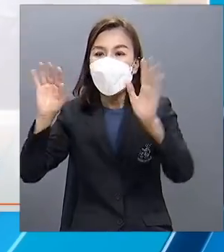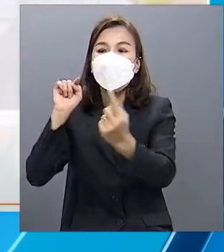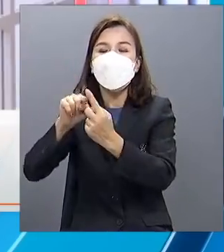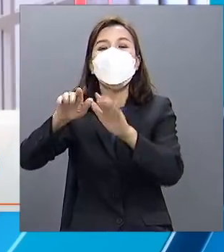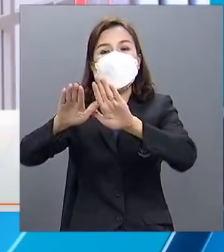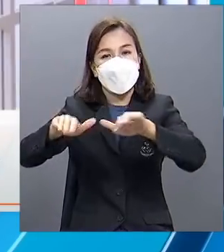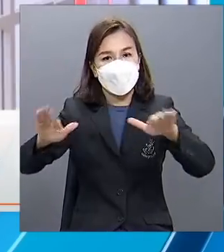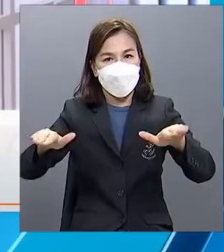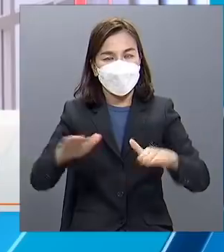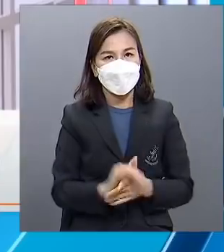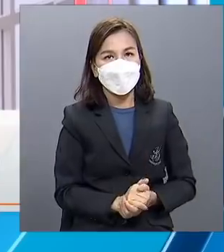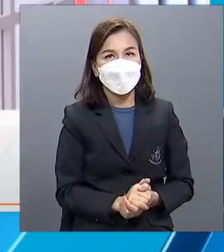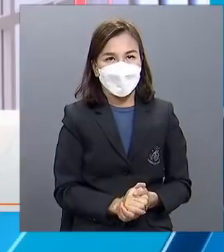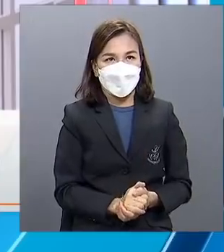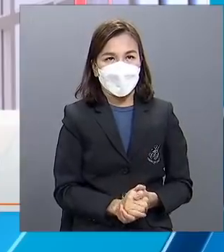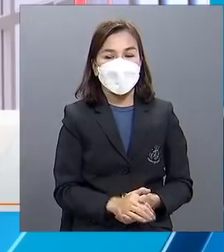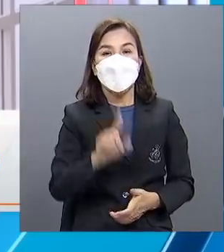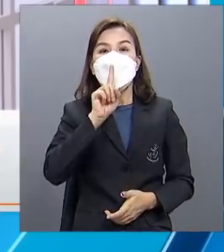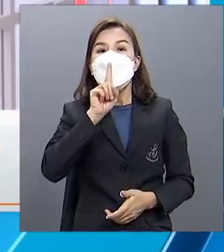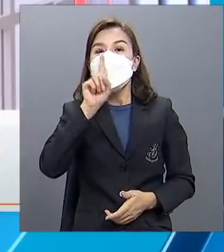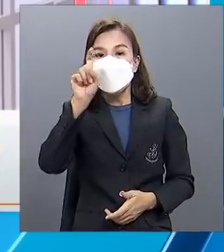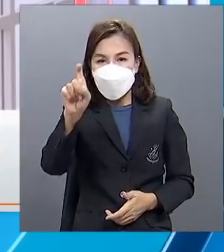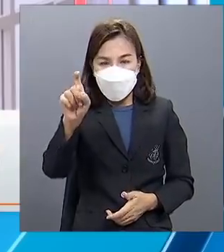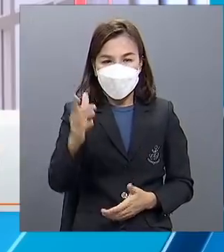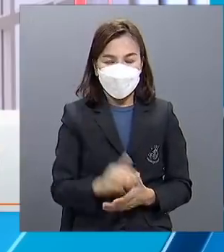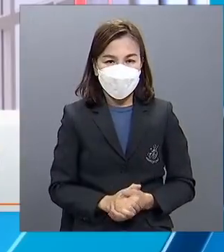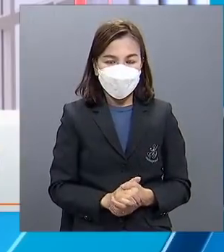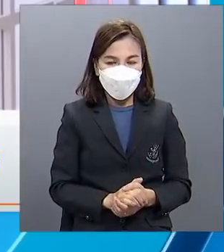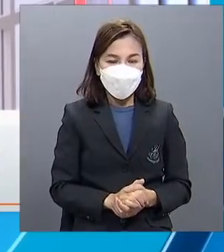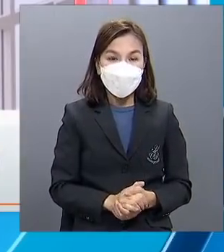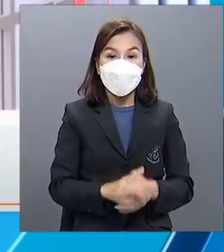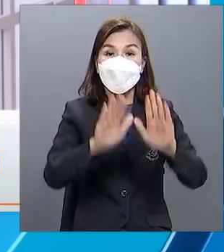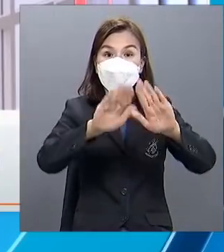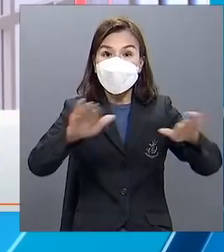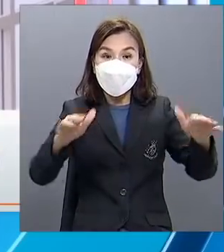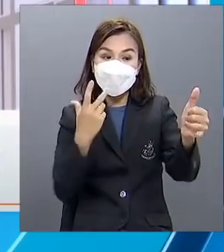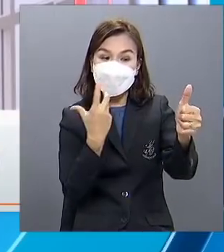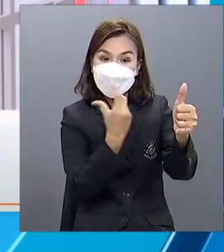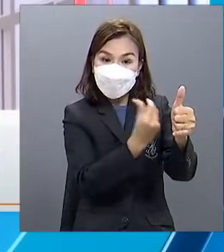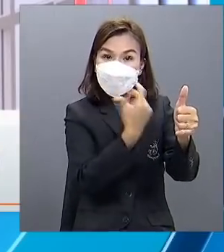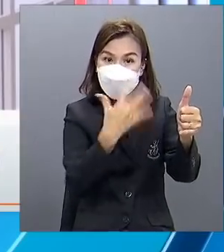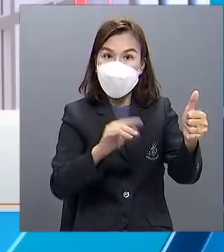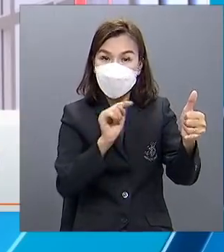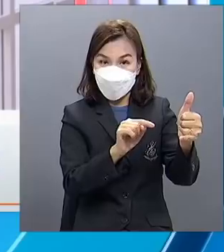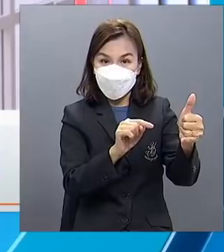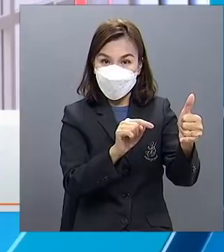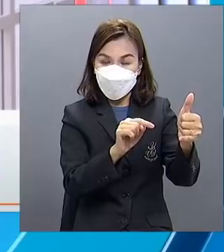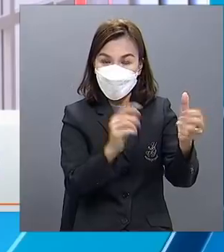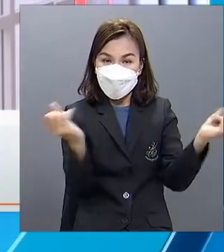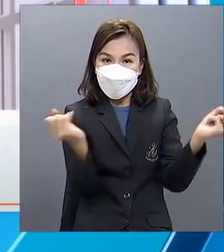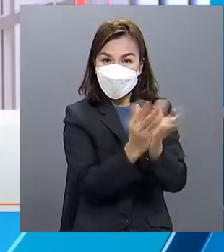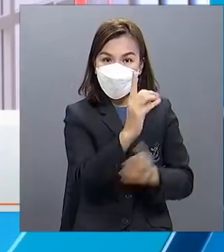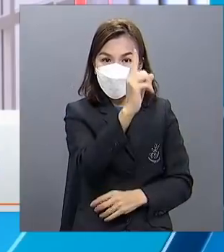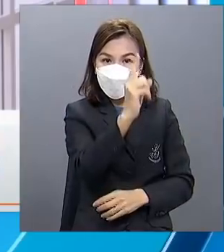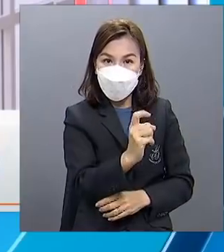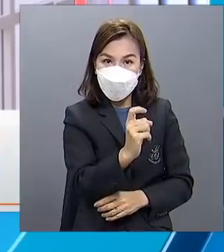ถึงที่คำถามสำคัญครับหลังจากที่น้องๆเด็กๆได้รับวัคซีนแล้วนะครับอัตราการเสียชีวิตหรือการติดเชื้อของ